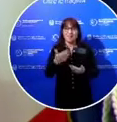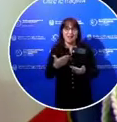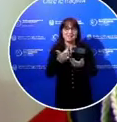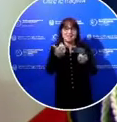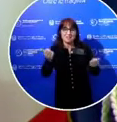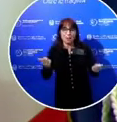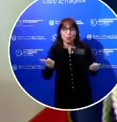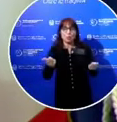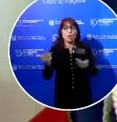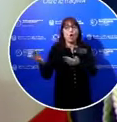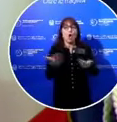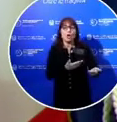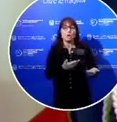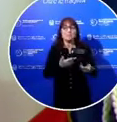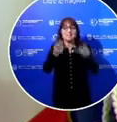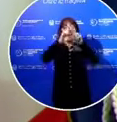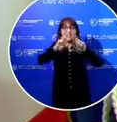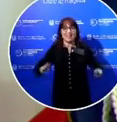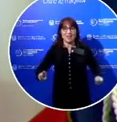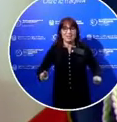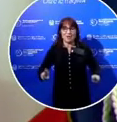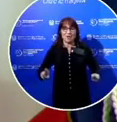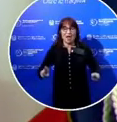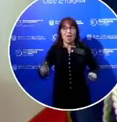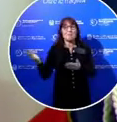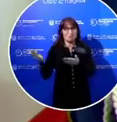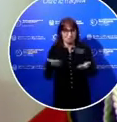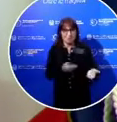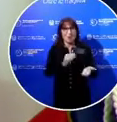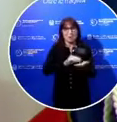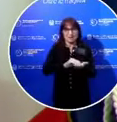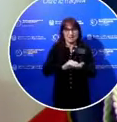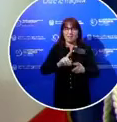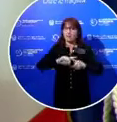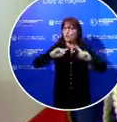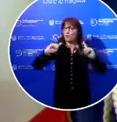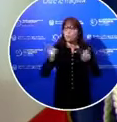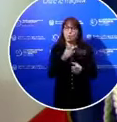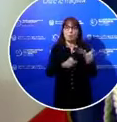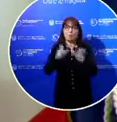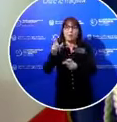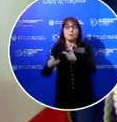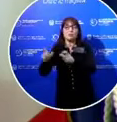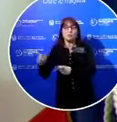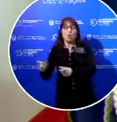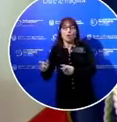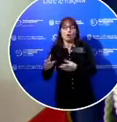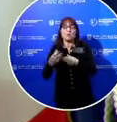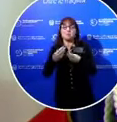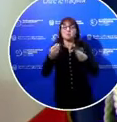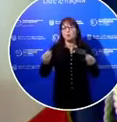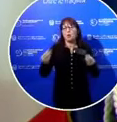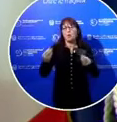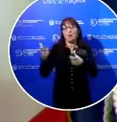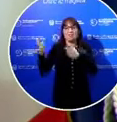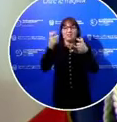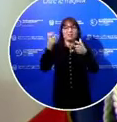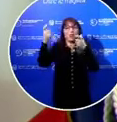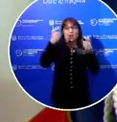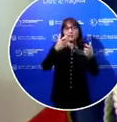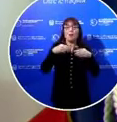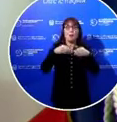gli ospiti internazionali che ci onorano della loro presenza e tutti coloro che a vario titolo partecipano